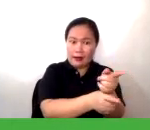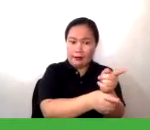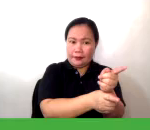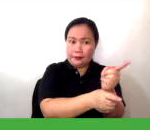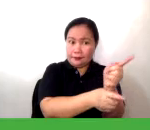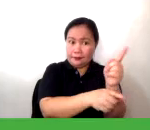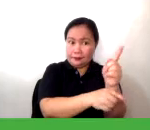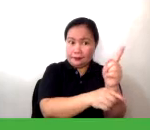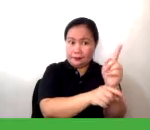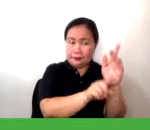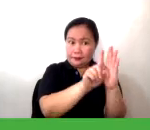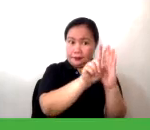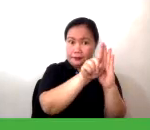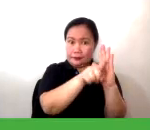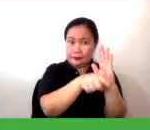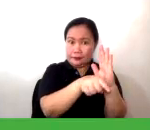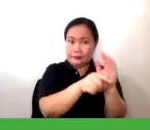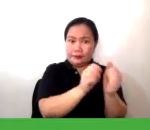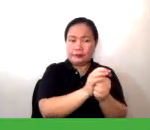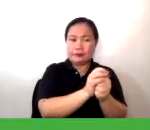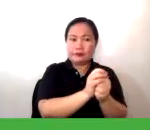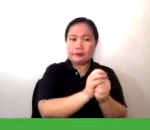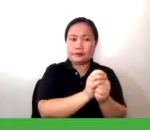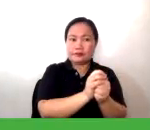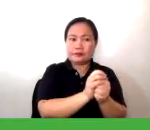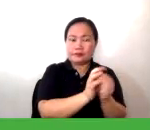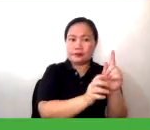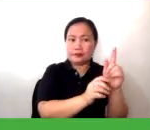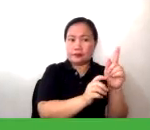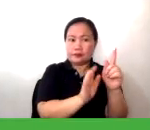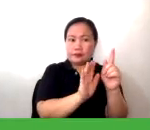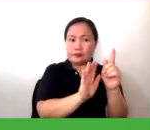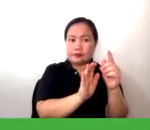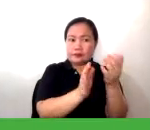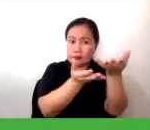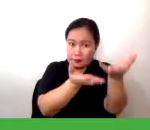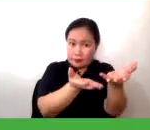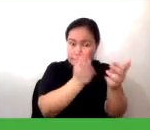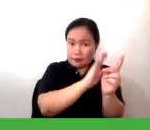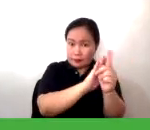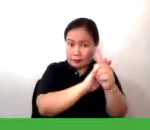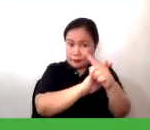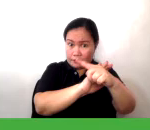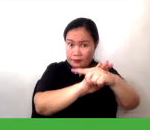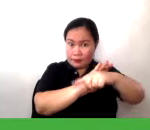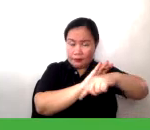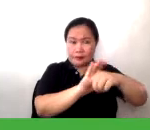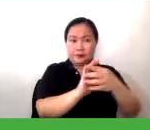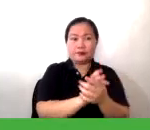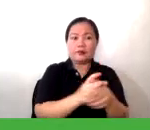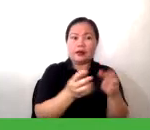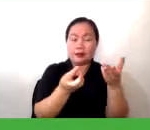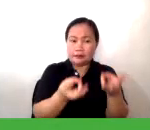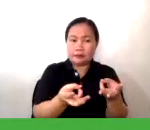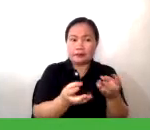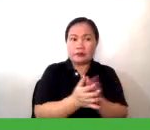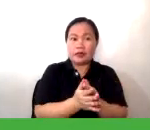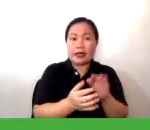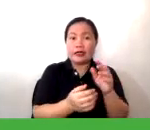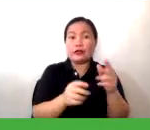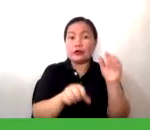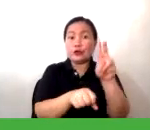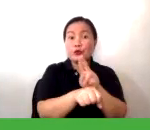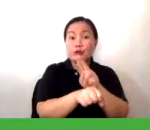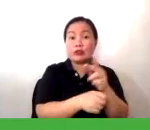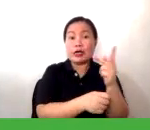pag namamalengke, no, lagi natin nakikita to. So, kaya kapag mass and weight, ang ginagamit natin